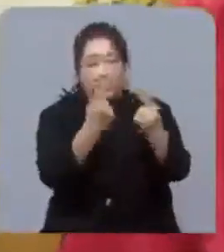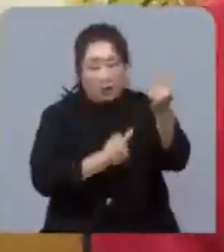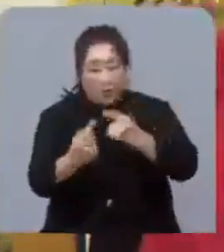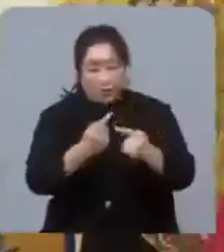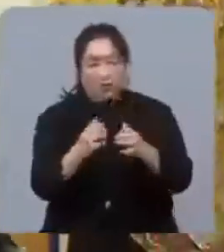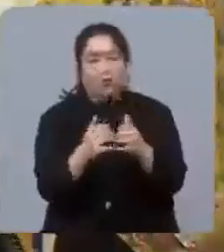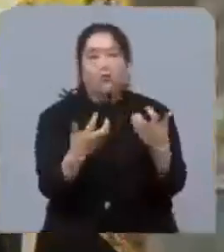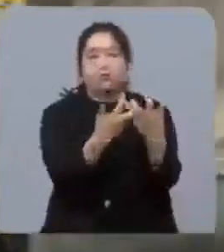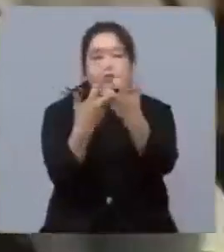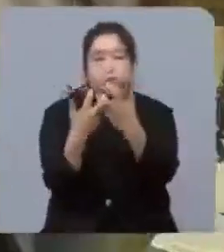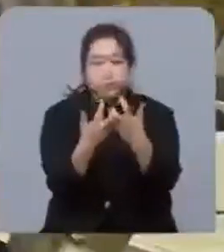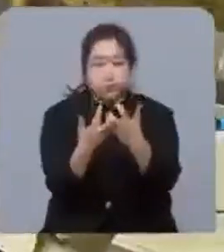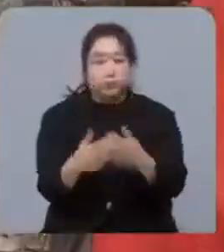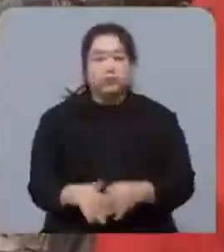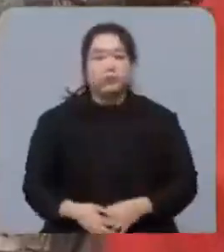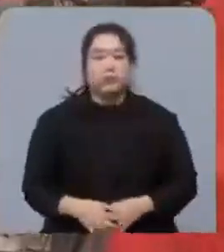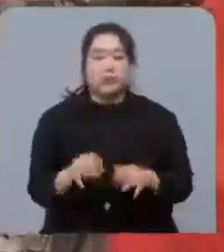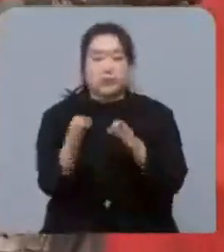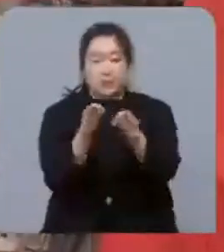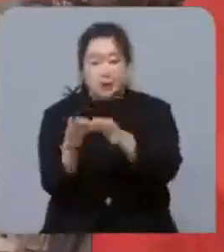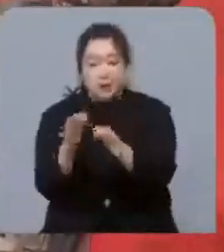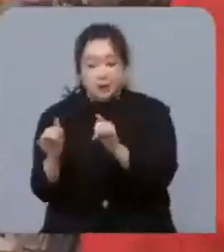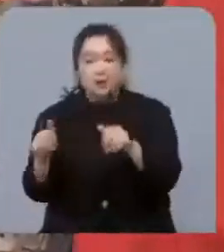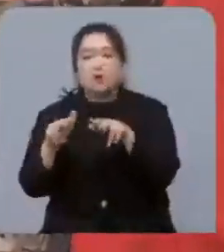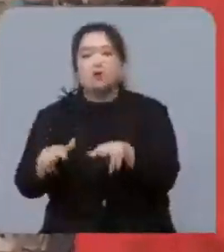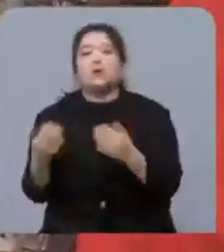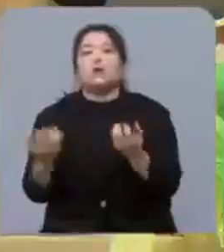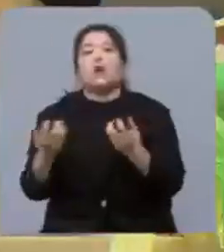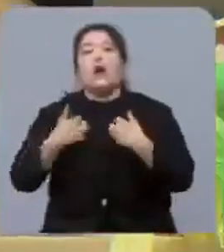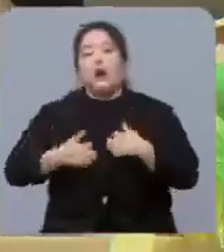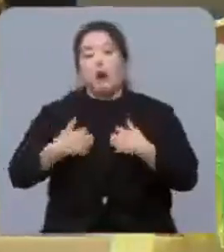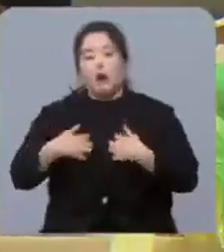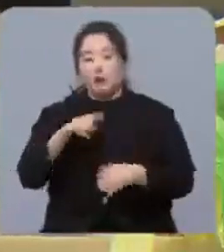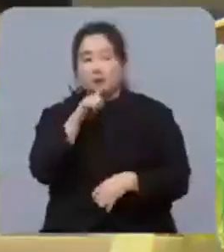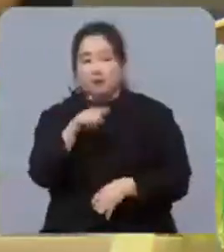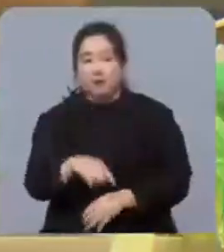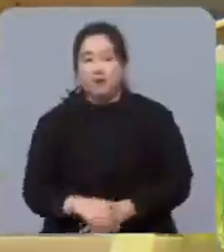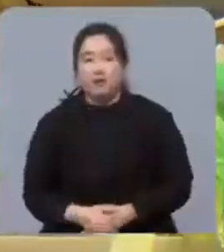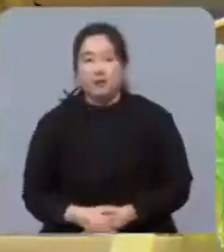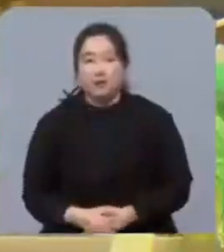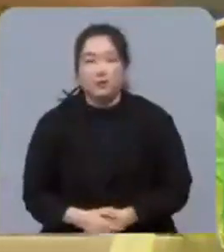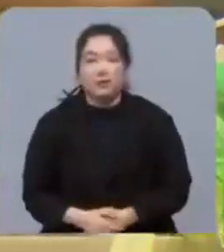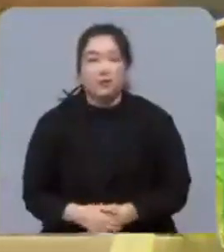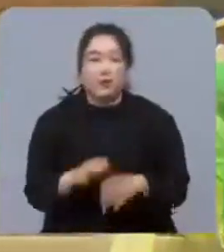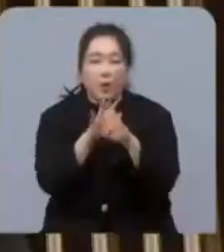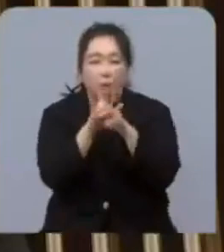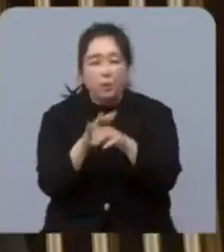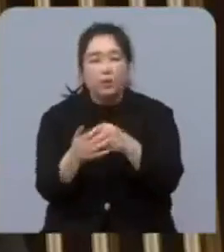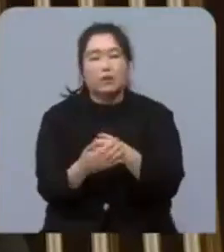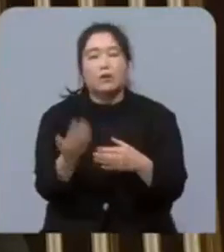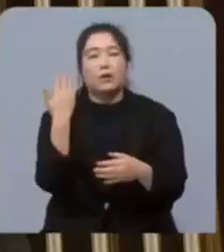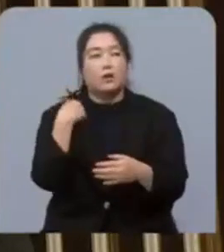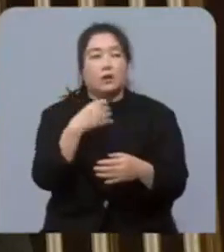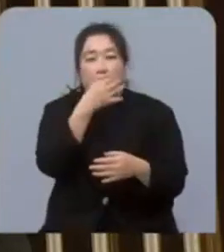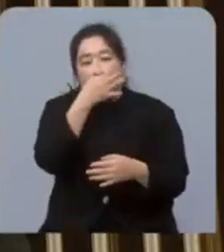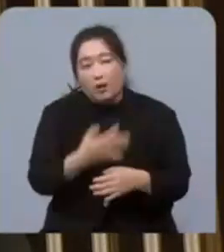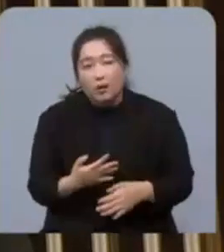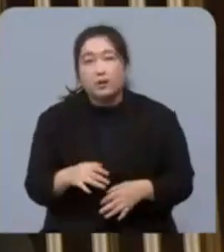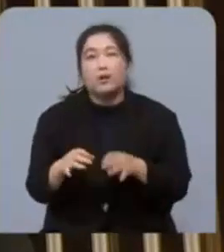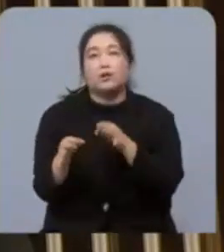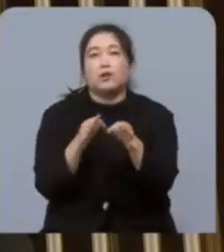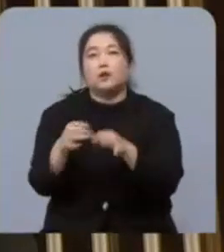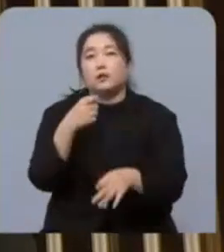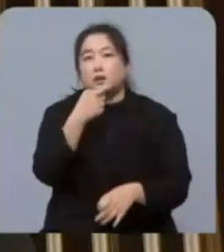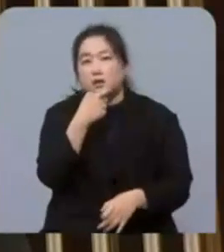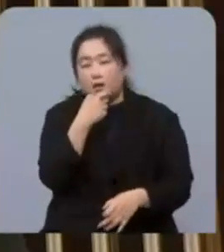북적이기 시작했습니다. 상인들도 이제 일할 맛이 난다고 말합니다. 코로나 때문에 그동안 힘들었을 때는 장사하기도